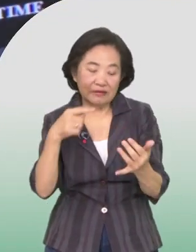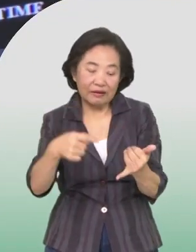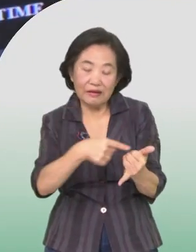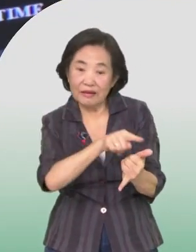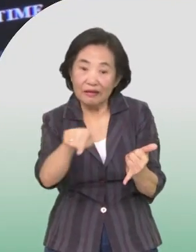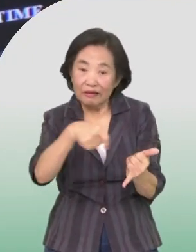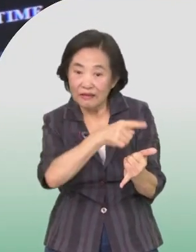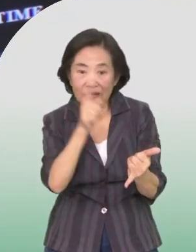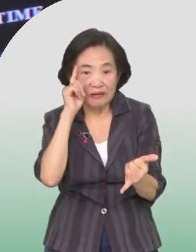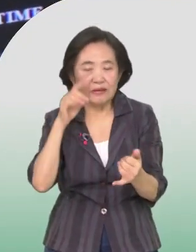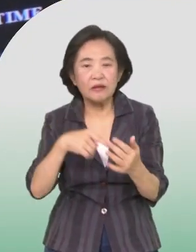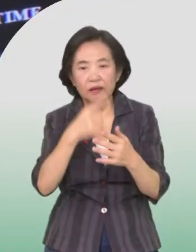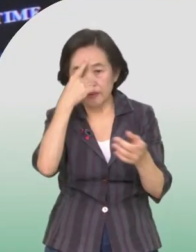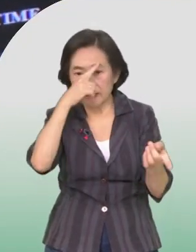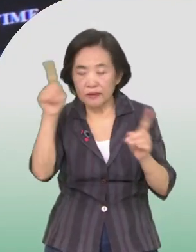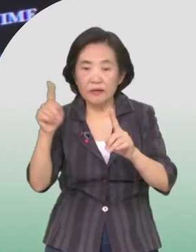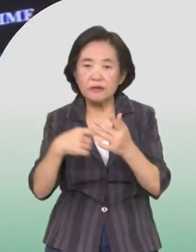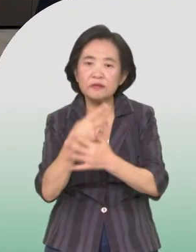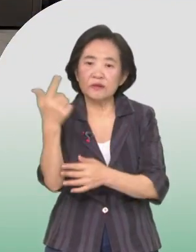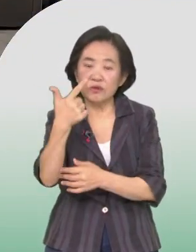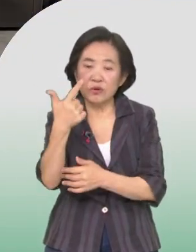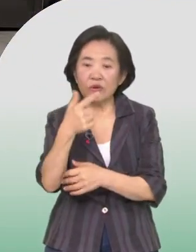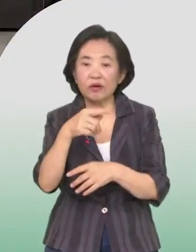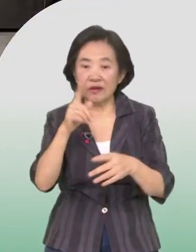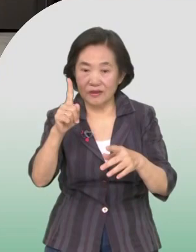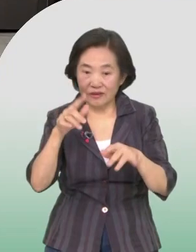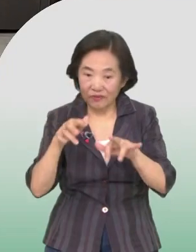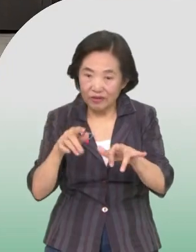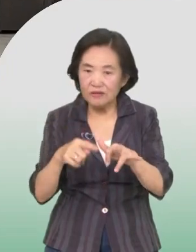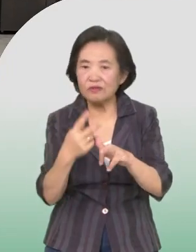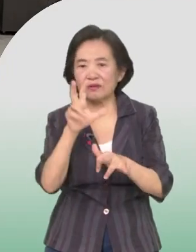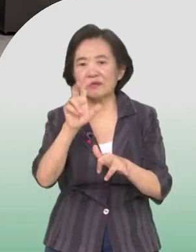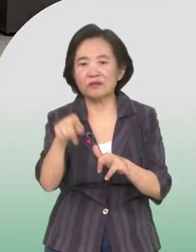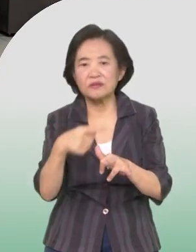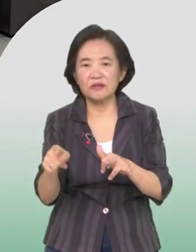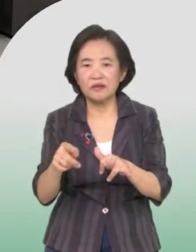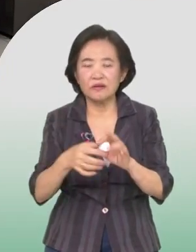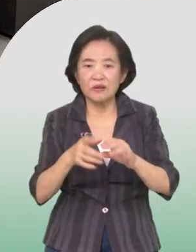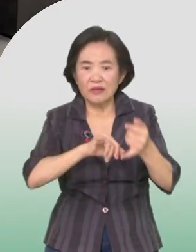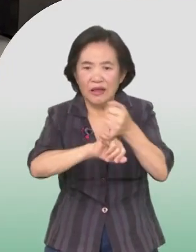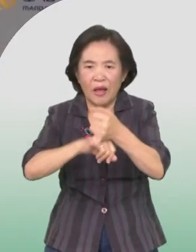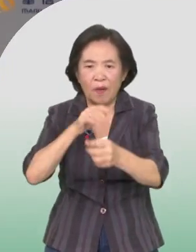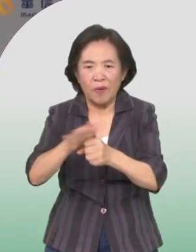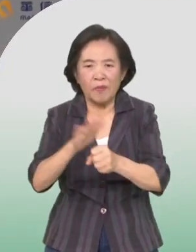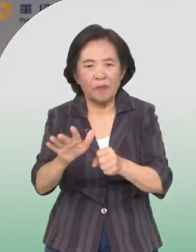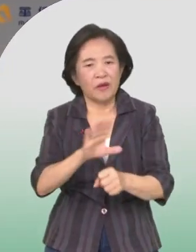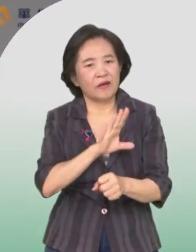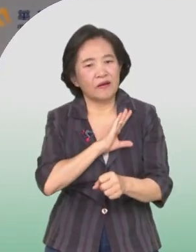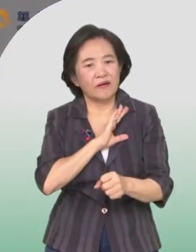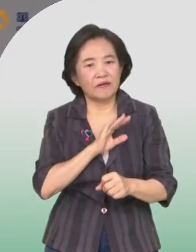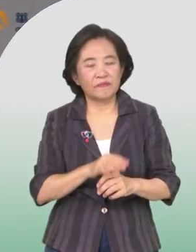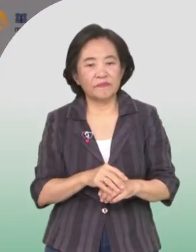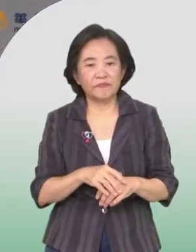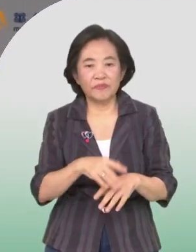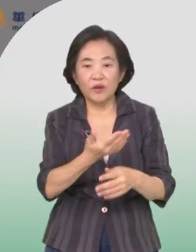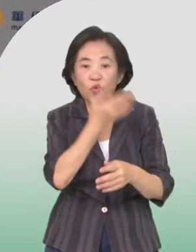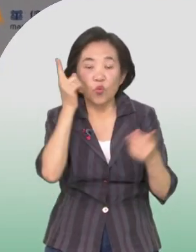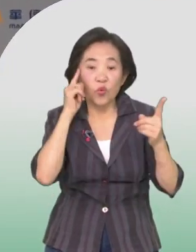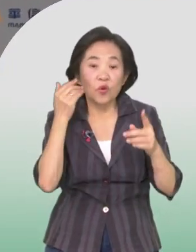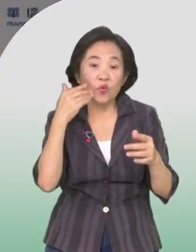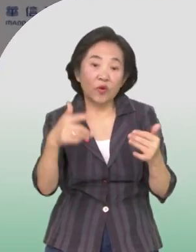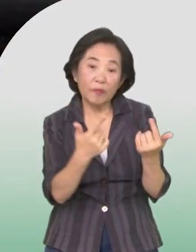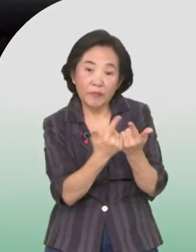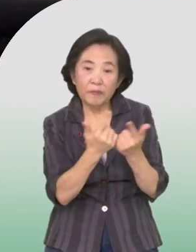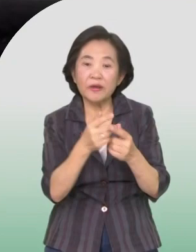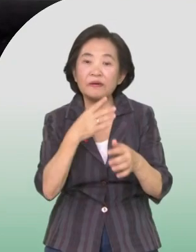6票，每一票抢走了在73人。风采高黑，差不多达标做起天威奶奶。然后也是有一百铺